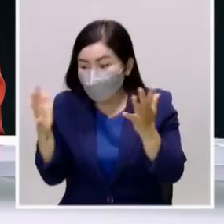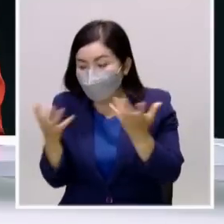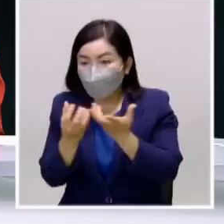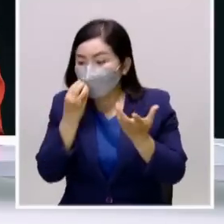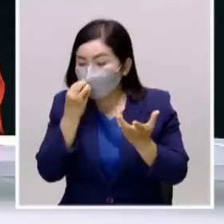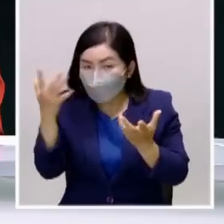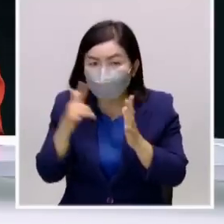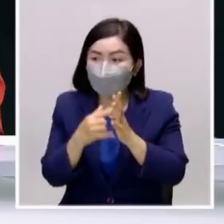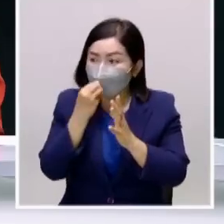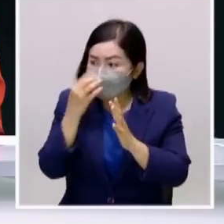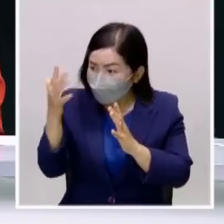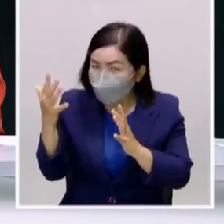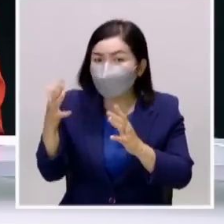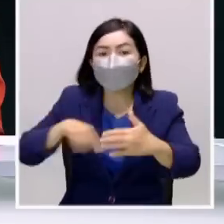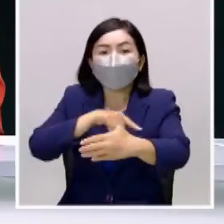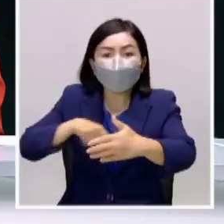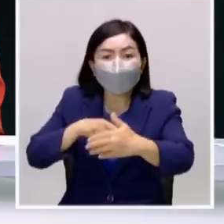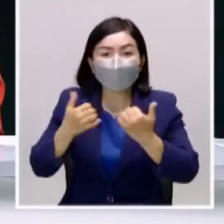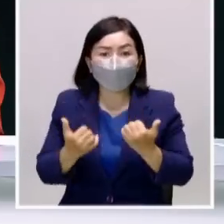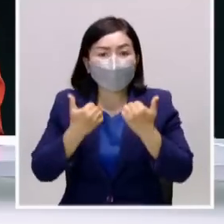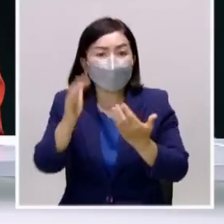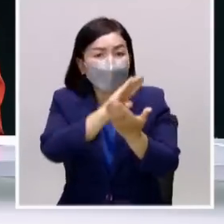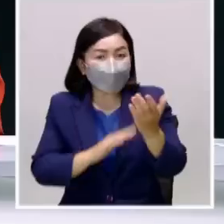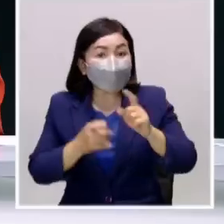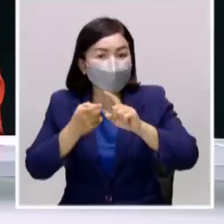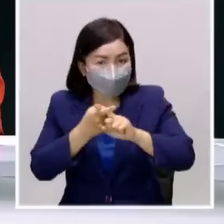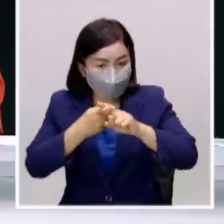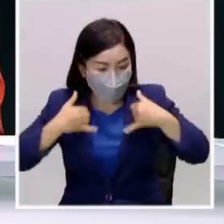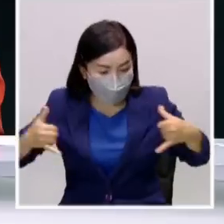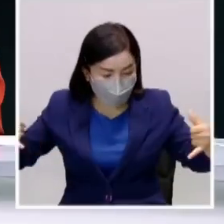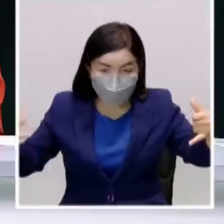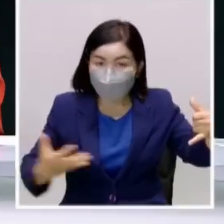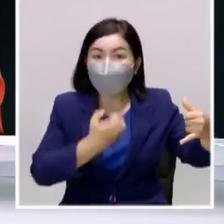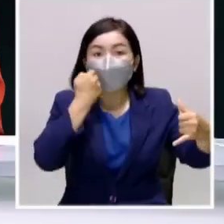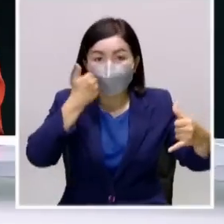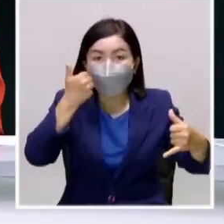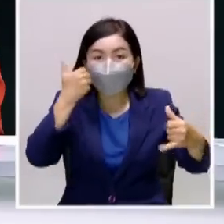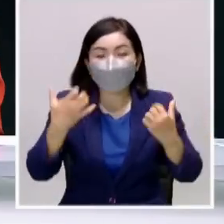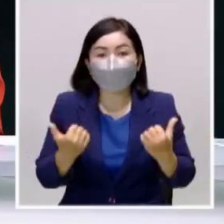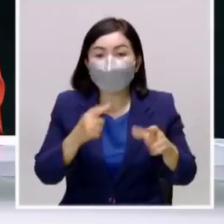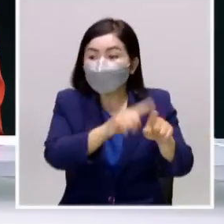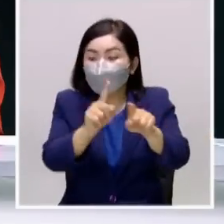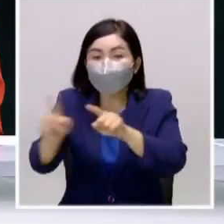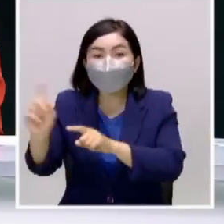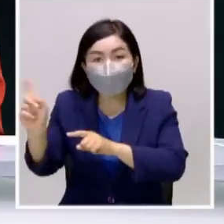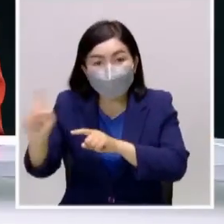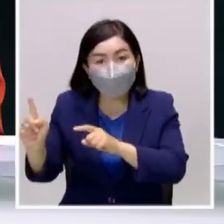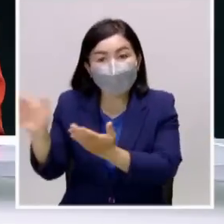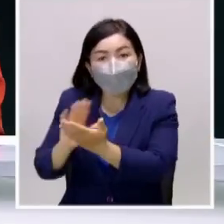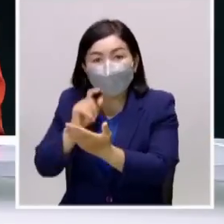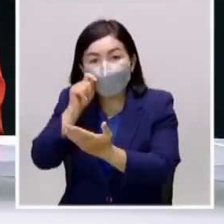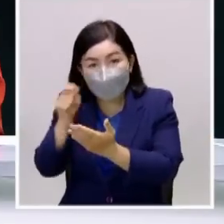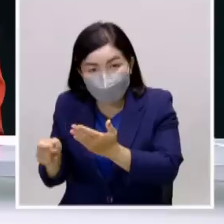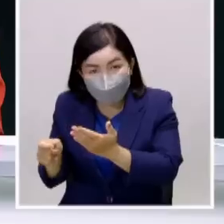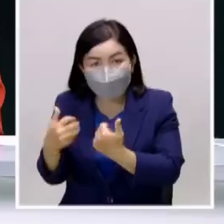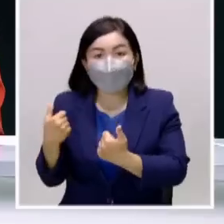ารแล้วก็ยาตอนนี้เนี่ยรัสเซียสามารถยึดมาริอูโปลได้ซะเป็นส่วนใหญ่แล้วส่วนเมืองอื่นๆล่ะเป็นอย่างไรมี2เมือง